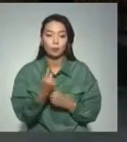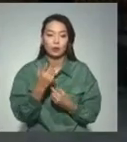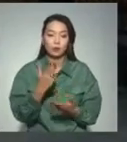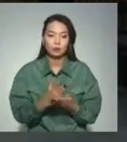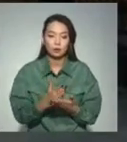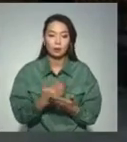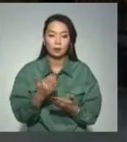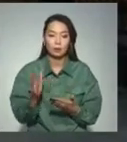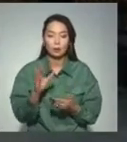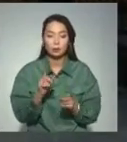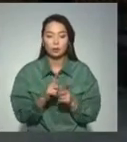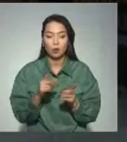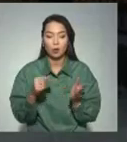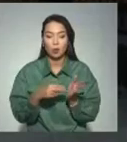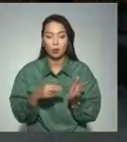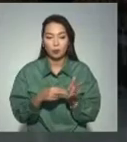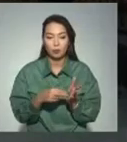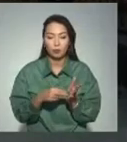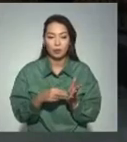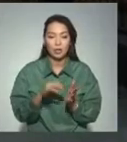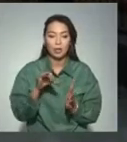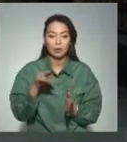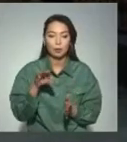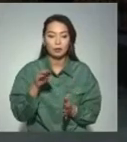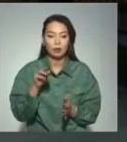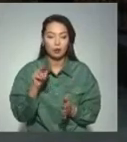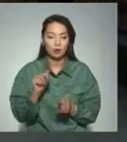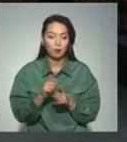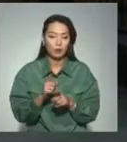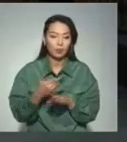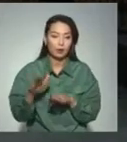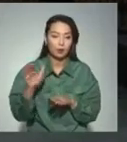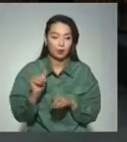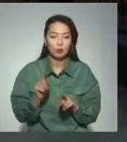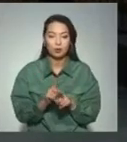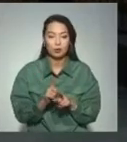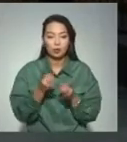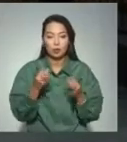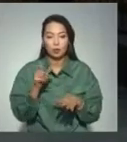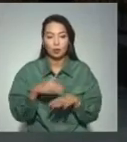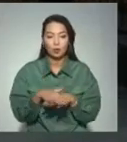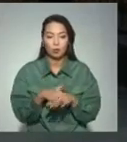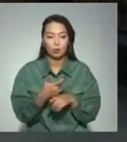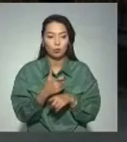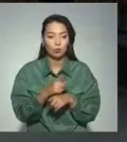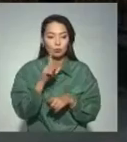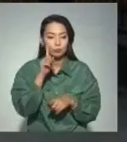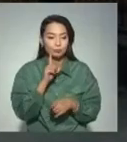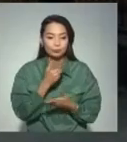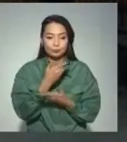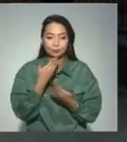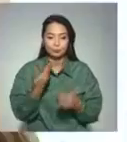қатар базалық ставка көтерілген соң ипотекалық бағдарламалардың басым бөлігі қарапайым халық үшін қолжетімсіз болып